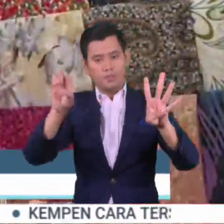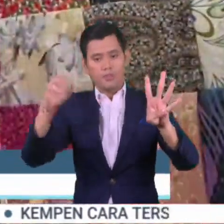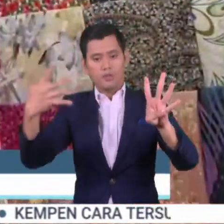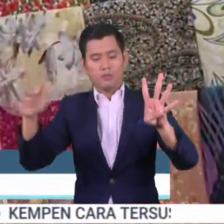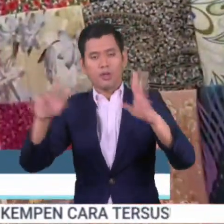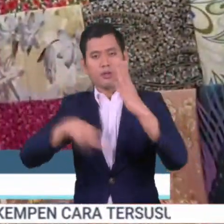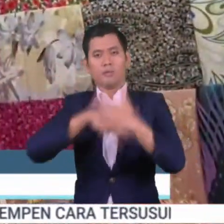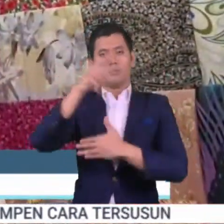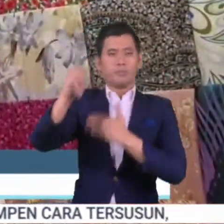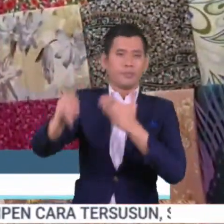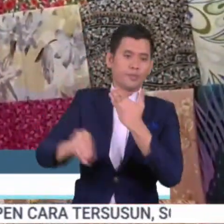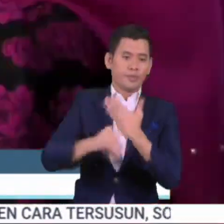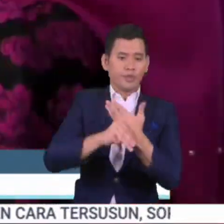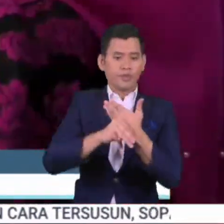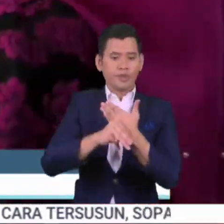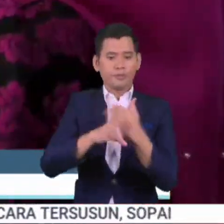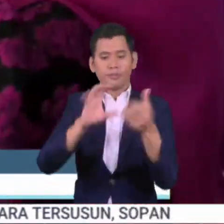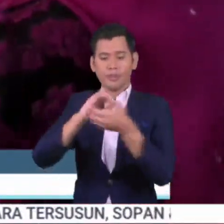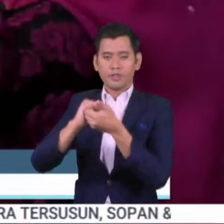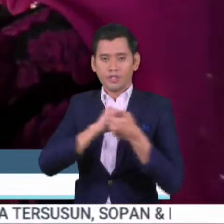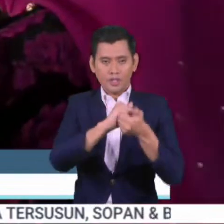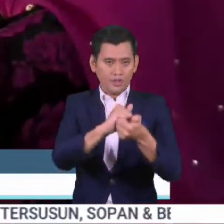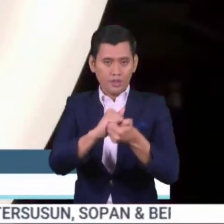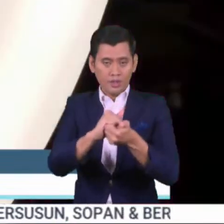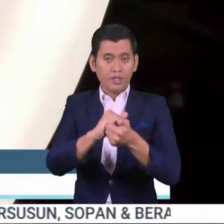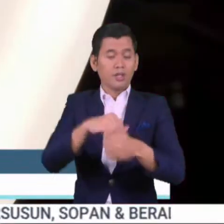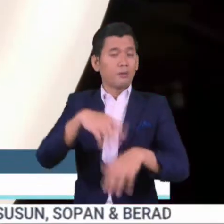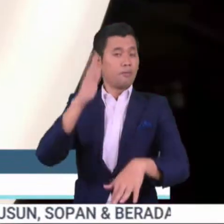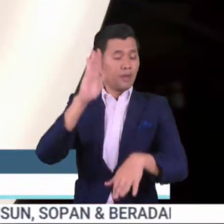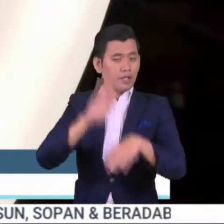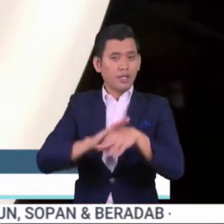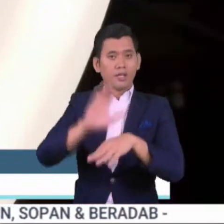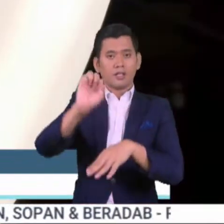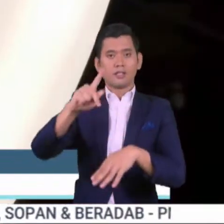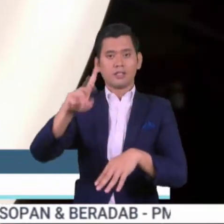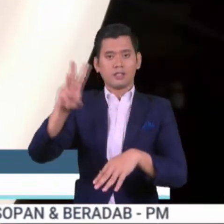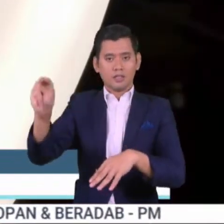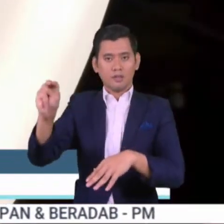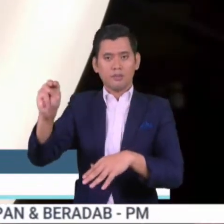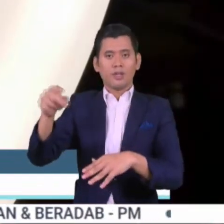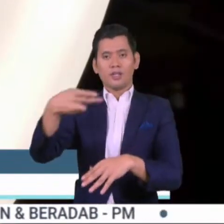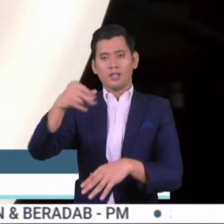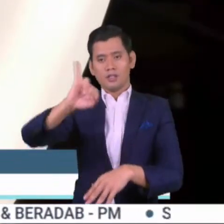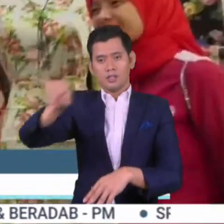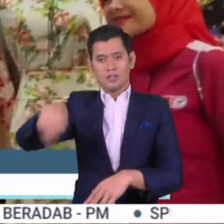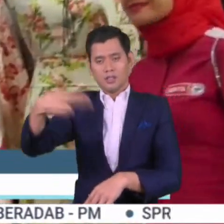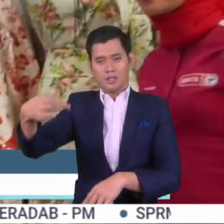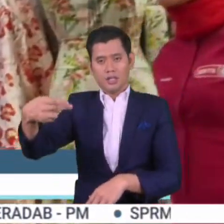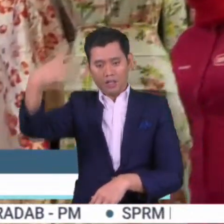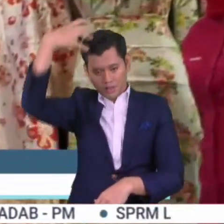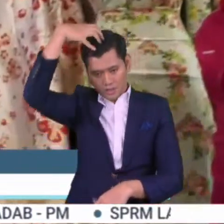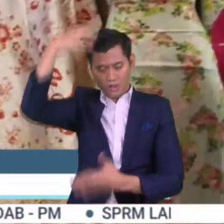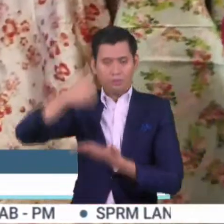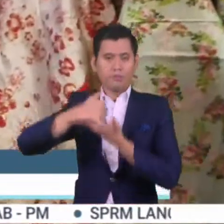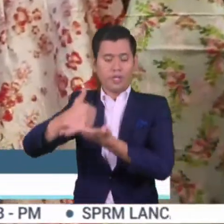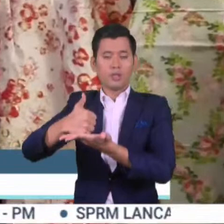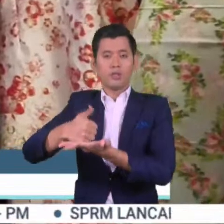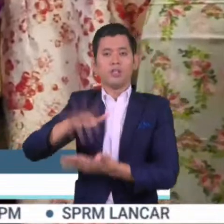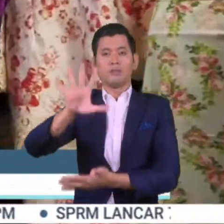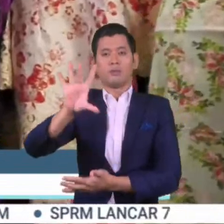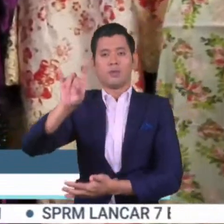program mikrokredit bersepadu atau dikenali skim Hijrah Selangor sudah membantu